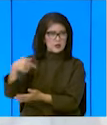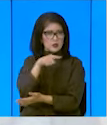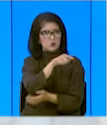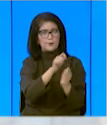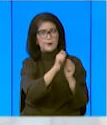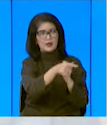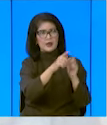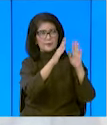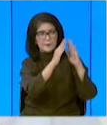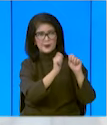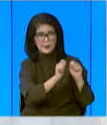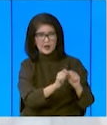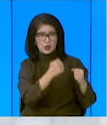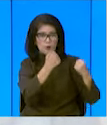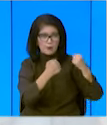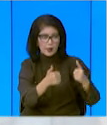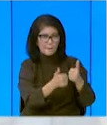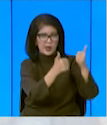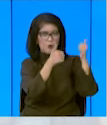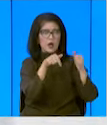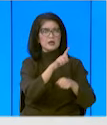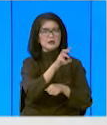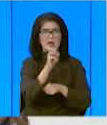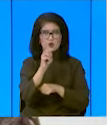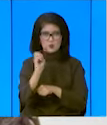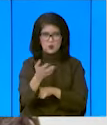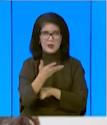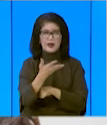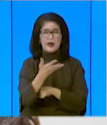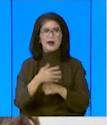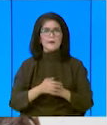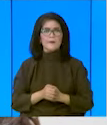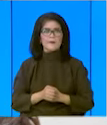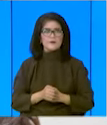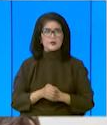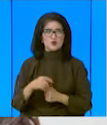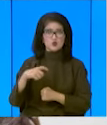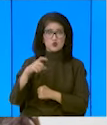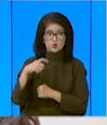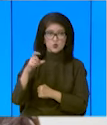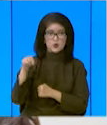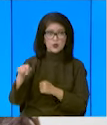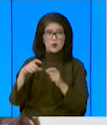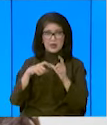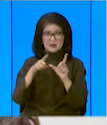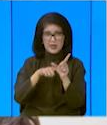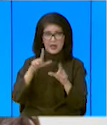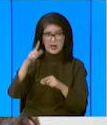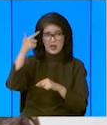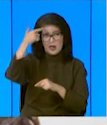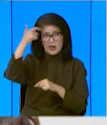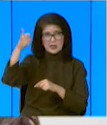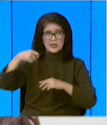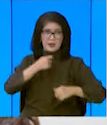serta membeli aksesoris mobil 111 juta rupiah. Andi Tenri Bilang Radisya, cucu SYL yang menjadi tenaga ahli Biro Hukum